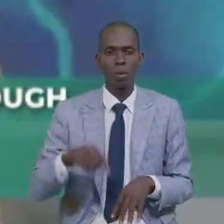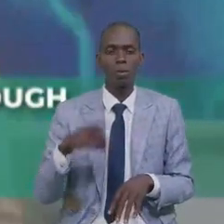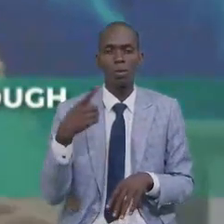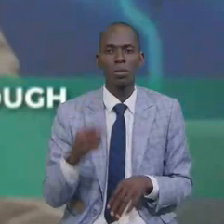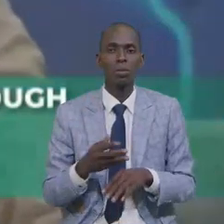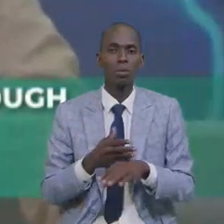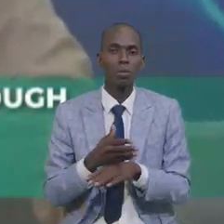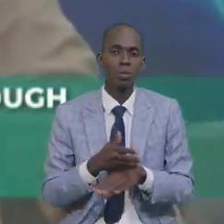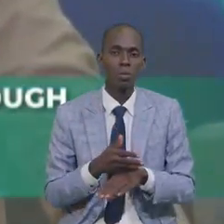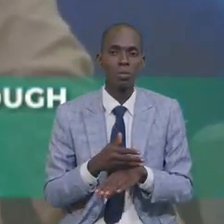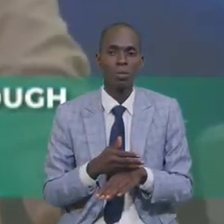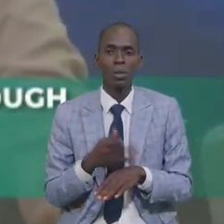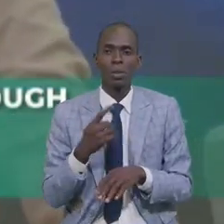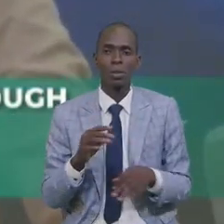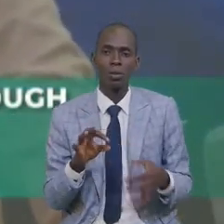miraculeux,